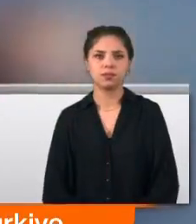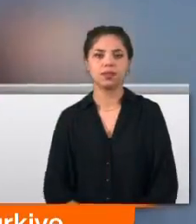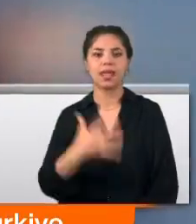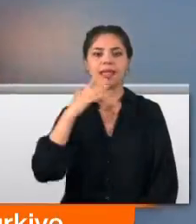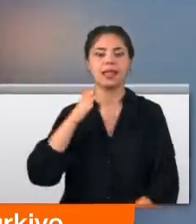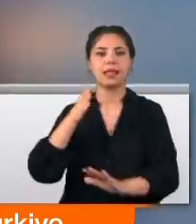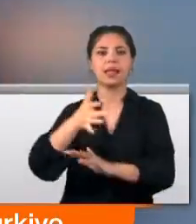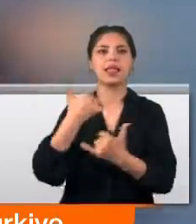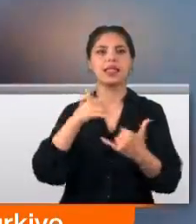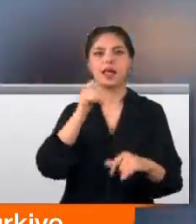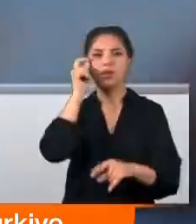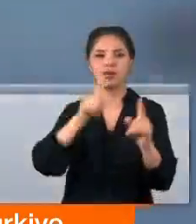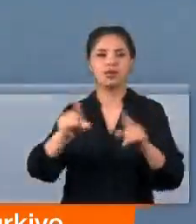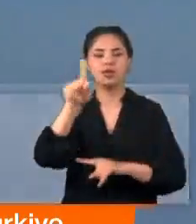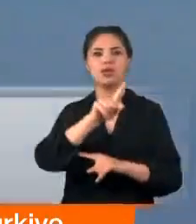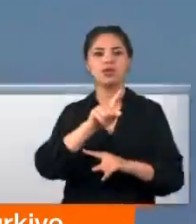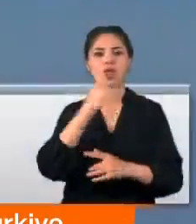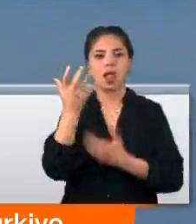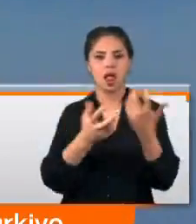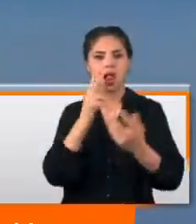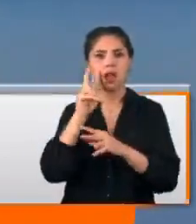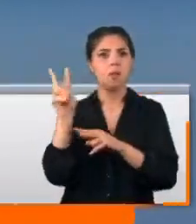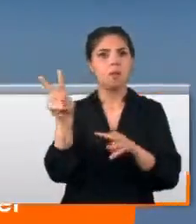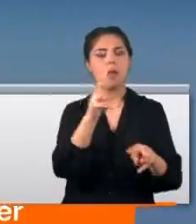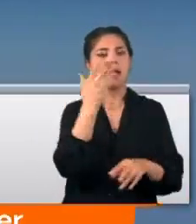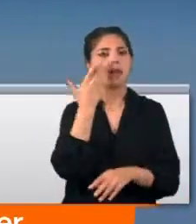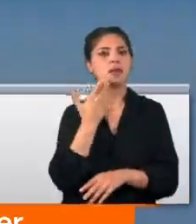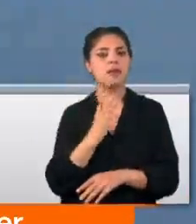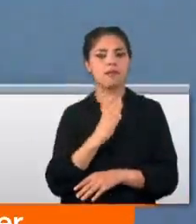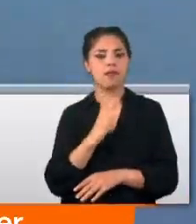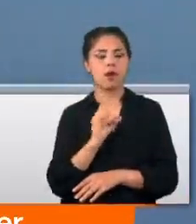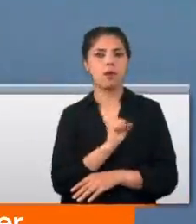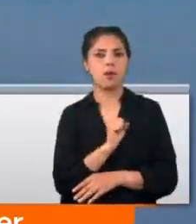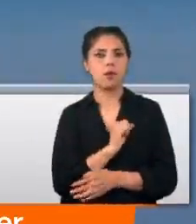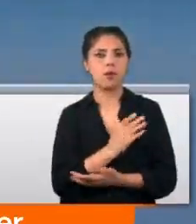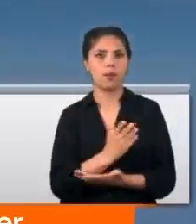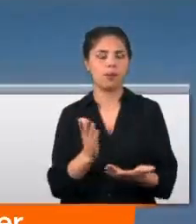Denize giren tatilciler alevleri korku dolu gözlerle izledi.